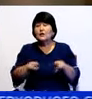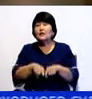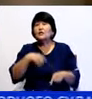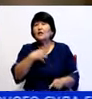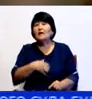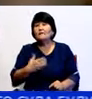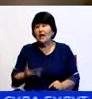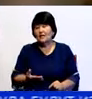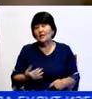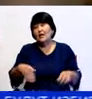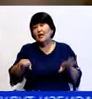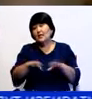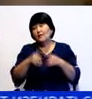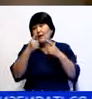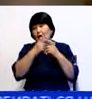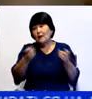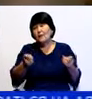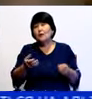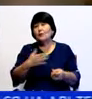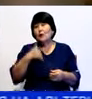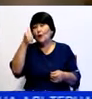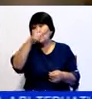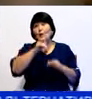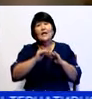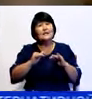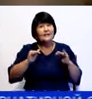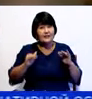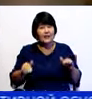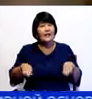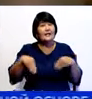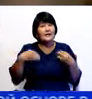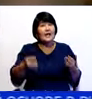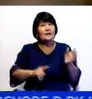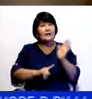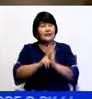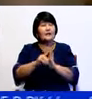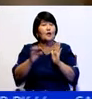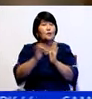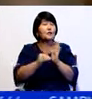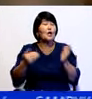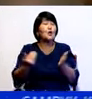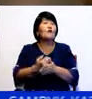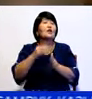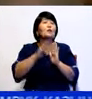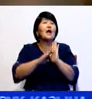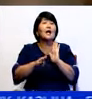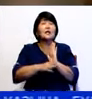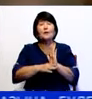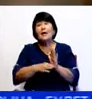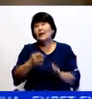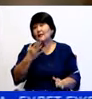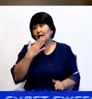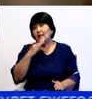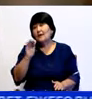важным в рамках объявленного мною года детей дать старт принципиально новой программе